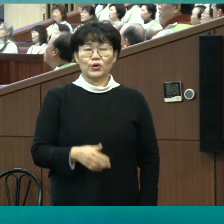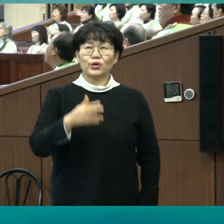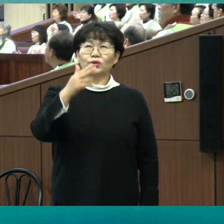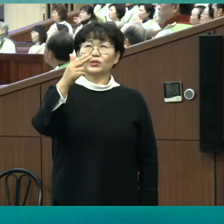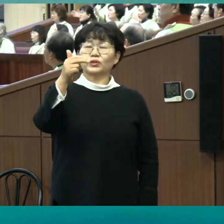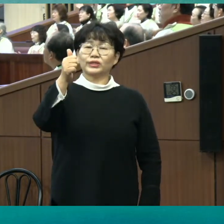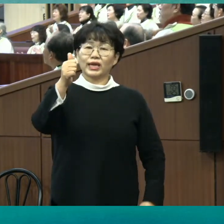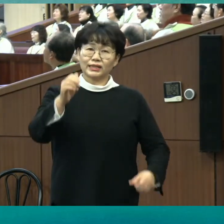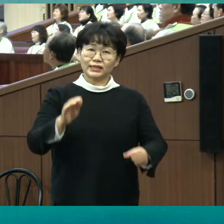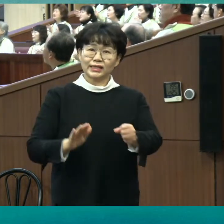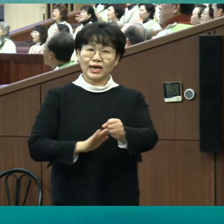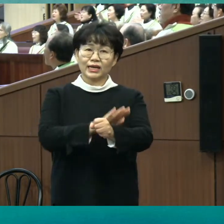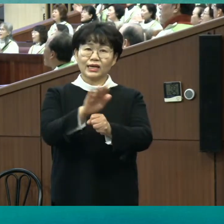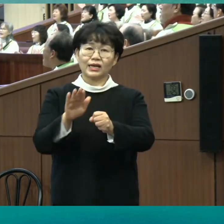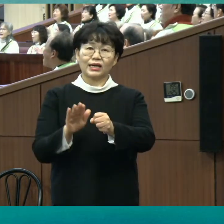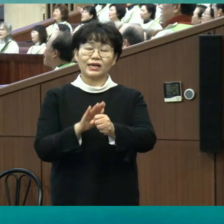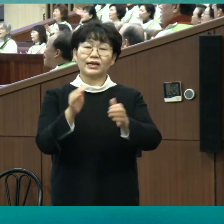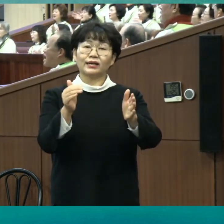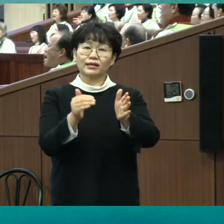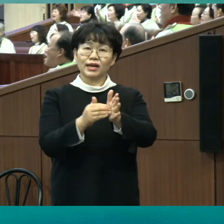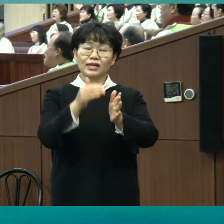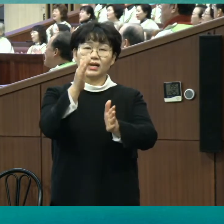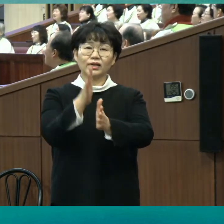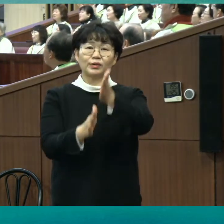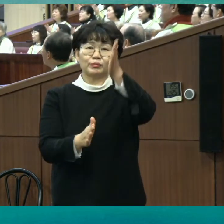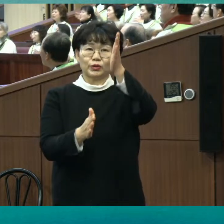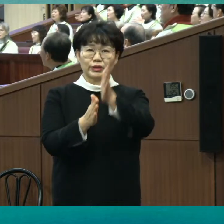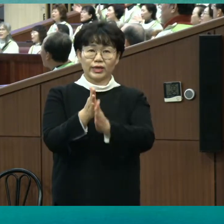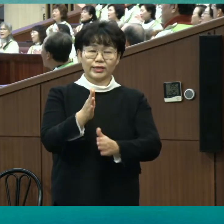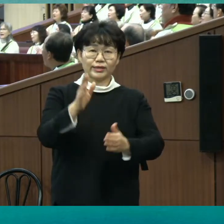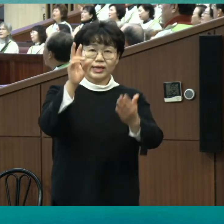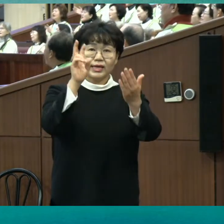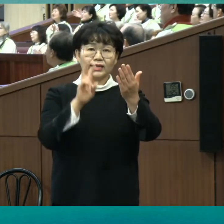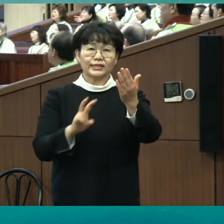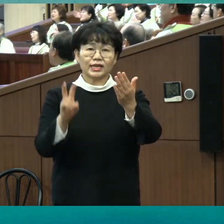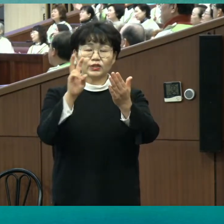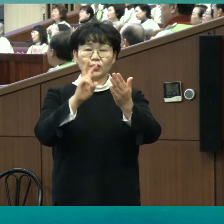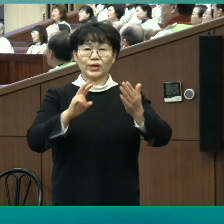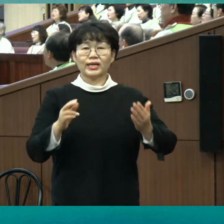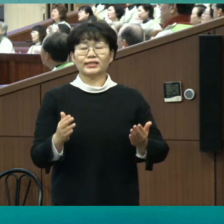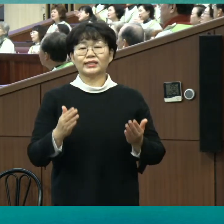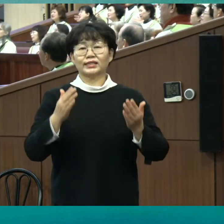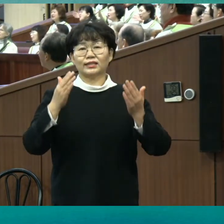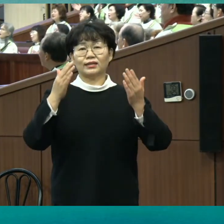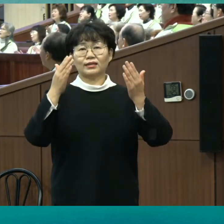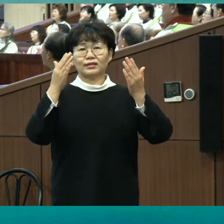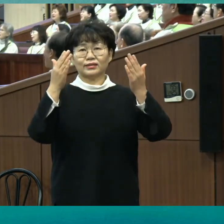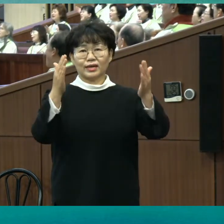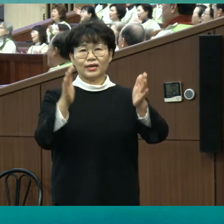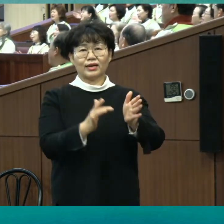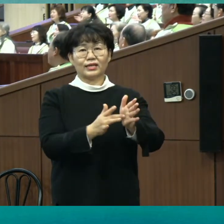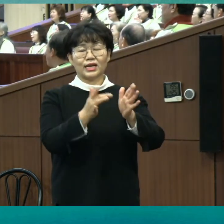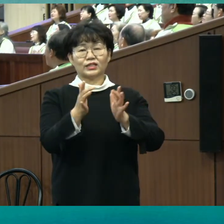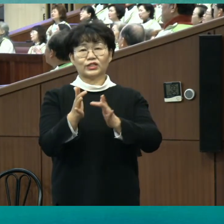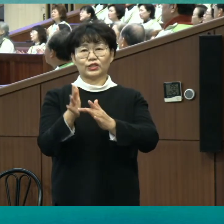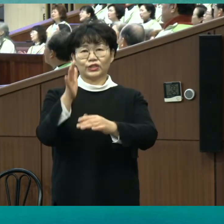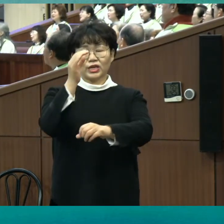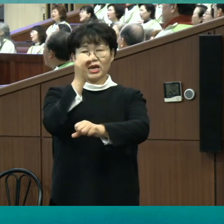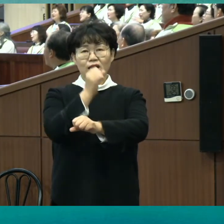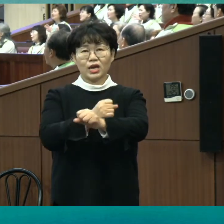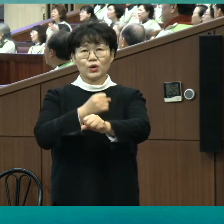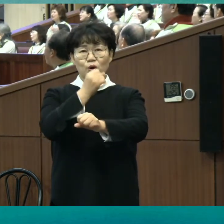이름으로. 주의 그 사랑 한량 없도다. 찬송을 지어라